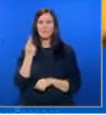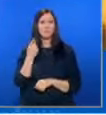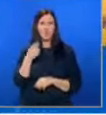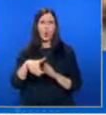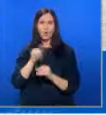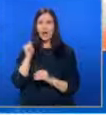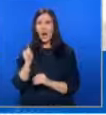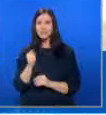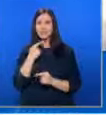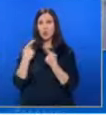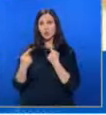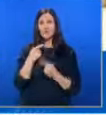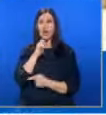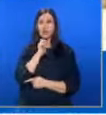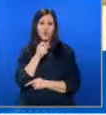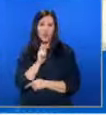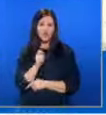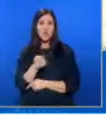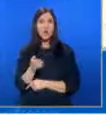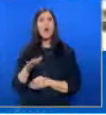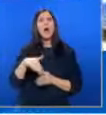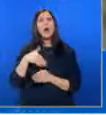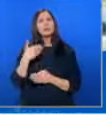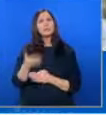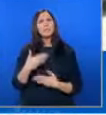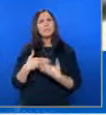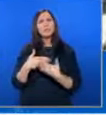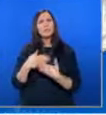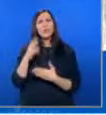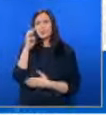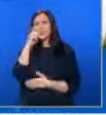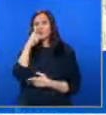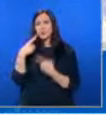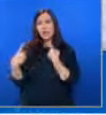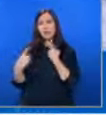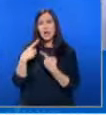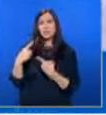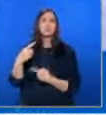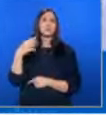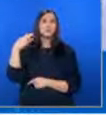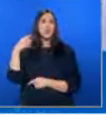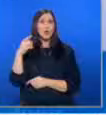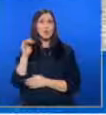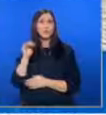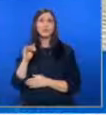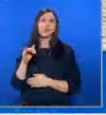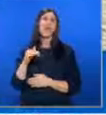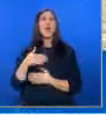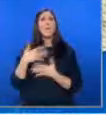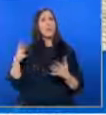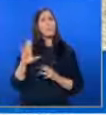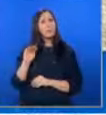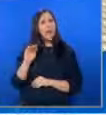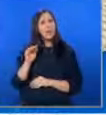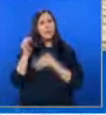отказа да разговаря с журналисти, но след близо 30 минутен разговор с държавния глава, той беше по-словоохотлив